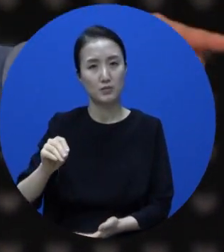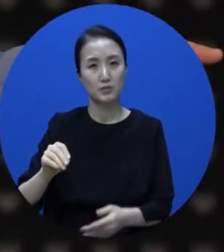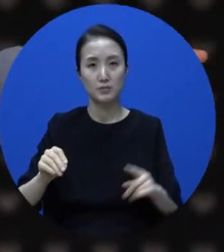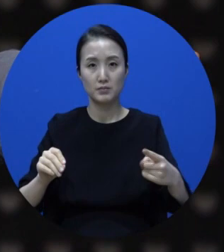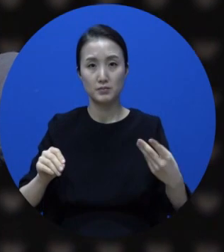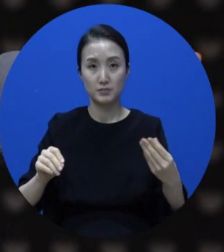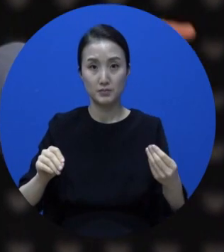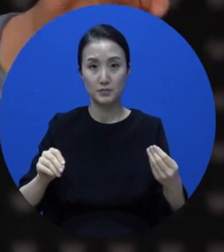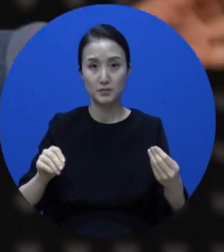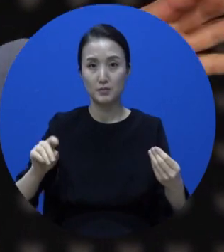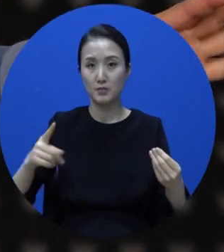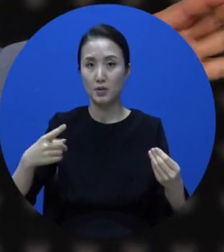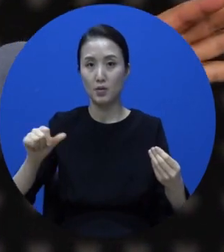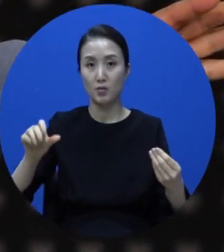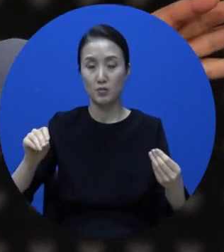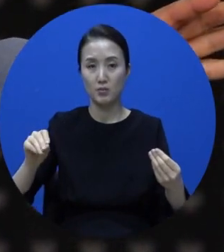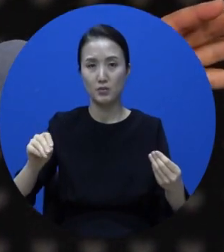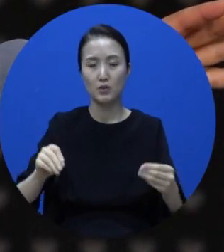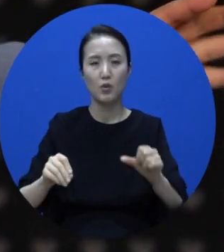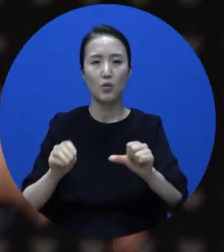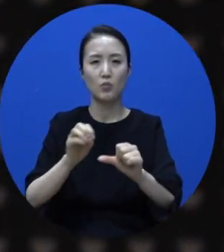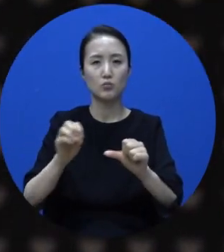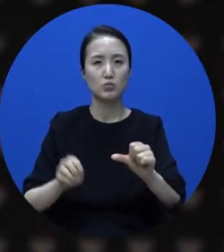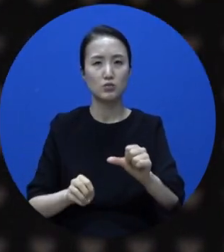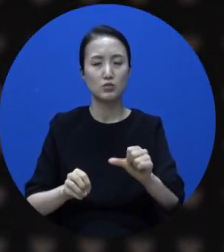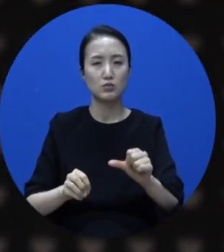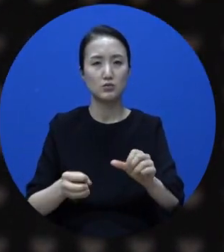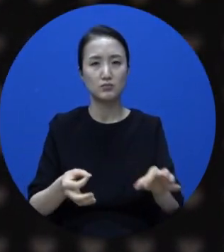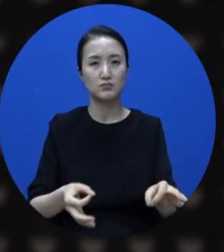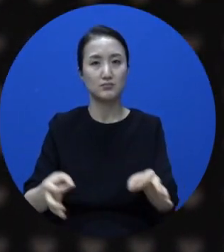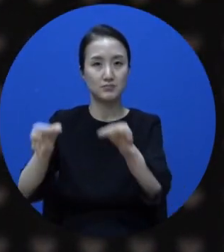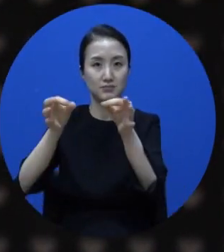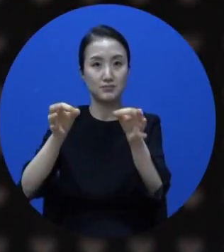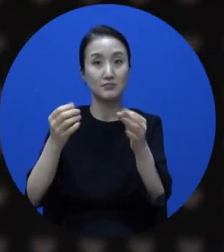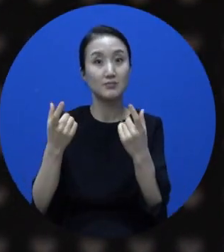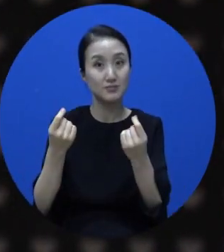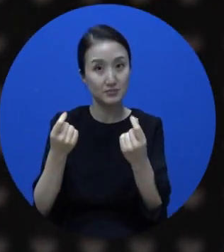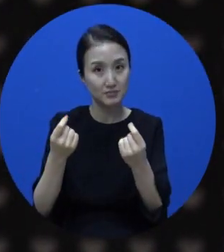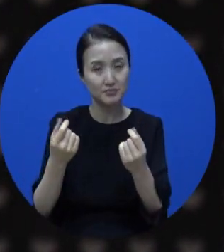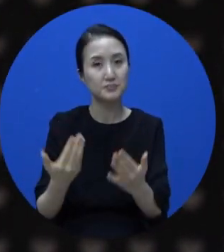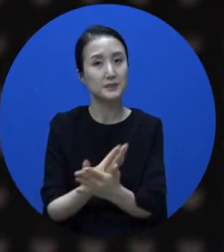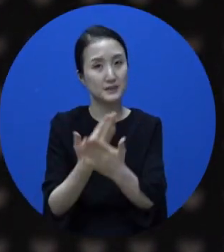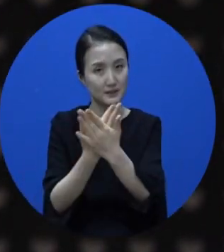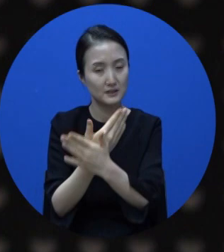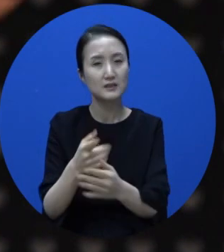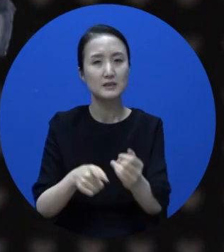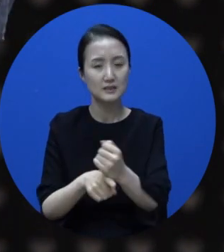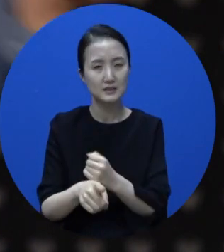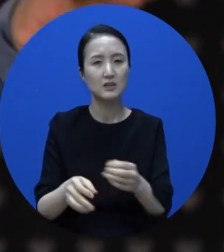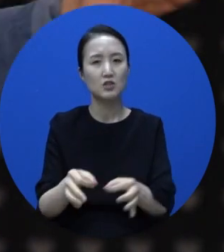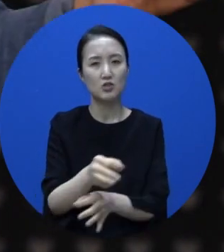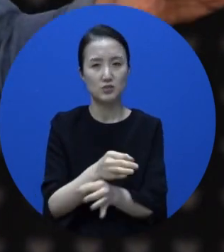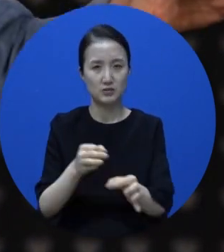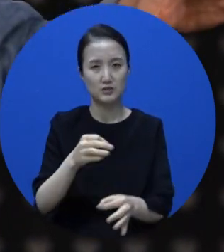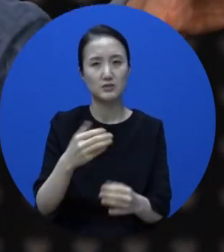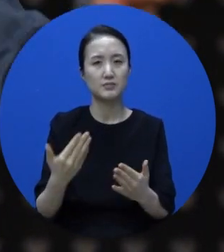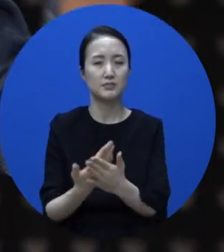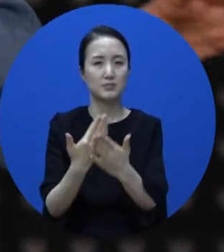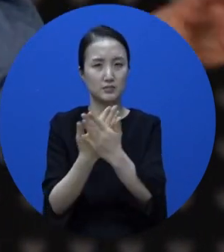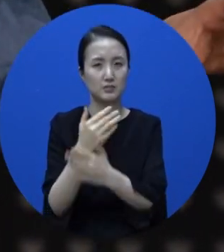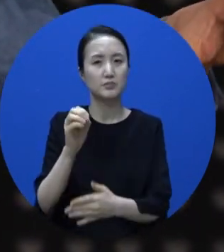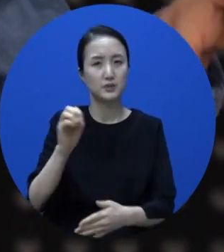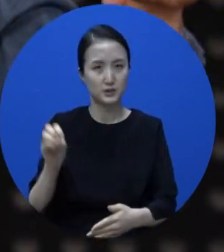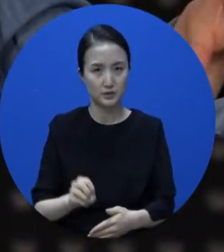퍼센트 늘었죠 5% 늘었어요 그게 경제성 정액 빵집에 매출액 백만원 은